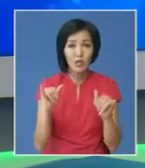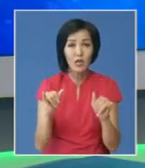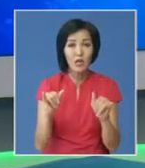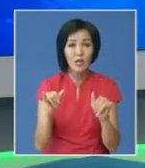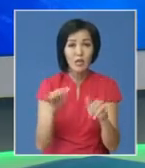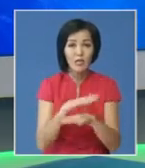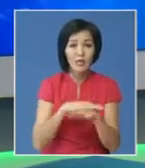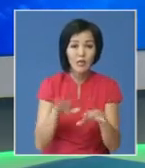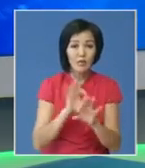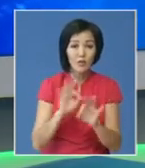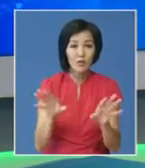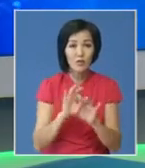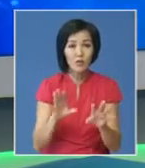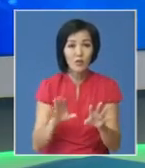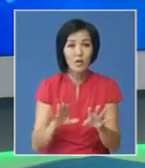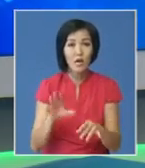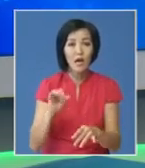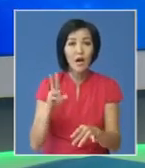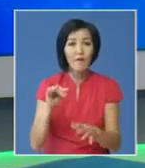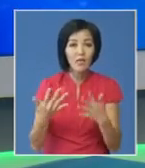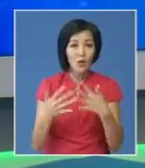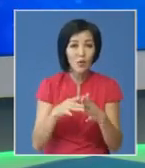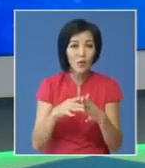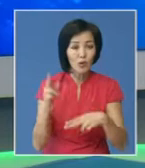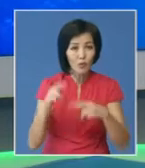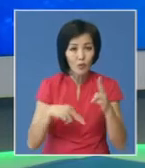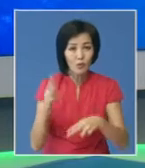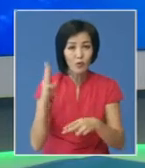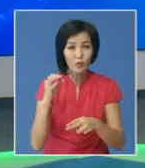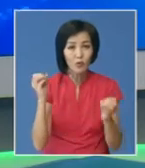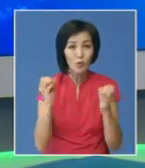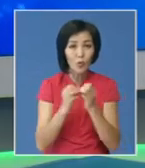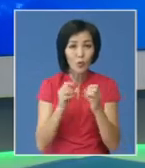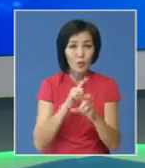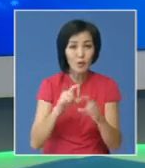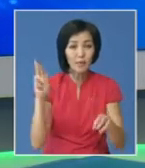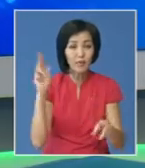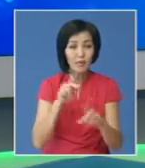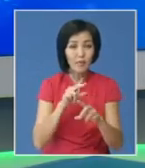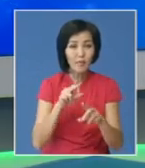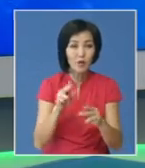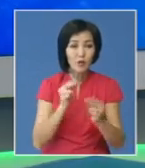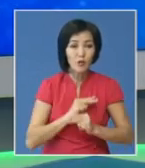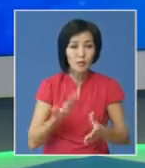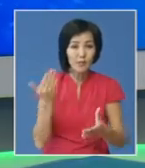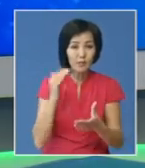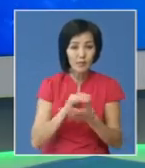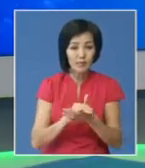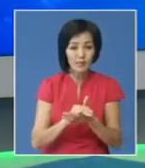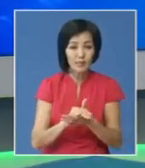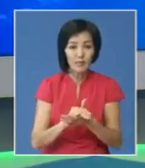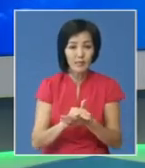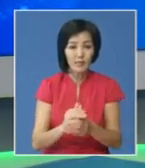ауылдықтарға тереңнен түсіндірді. Соңында Ават ауылында бой көтеріп жатқан 313 орындық мектеп құрылысының жұмысымен танысып